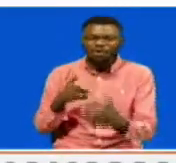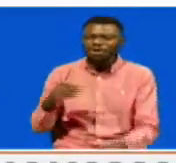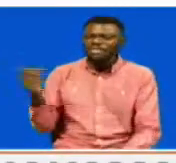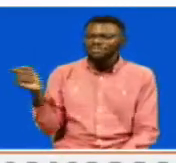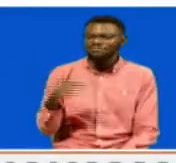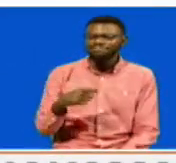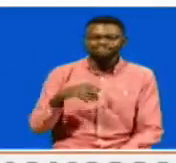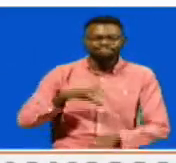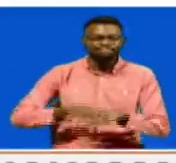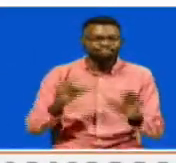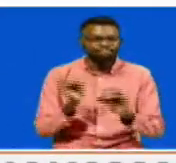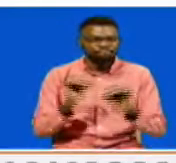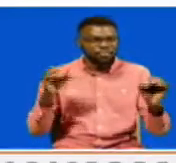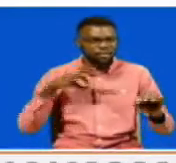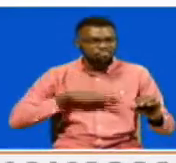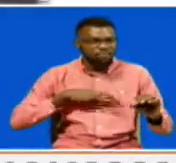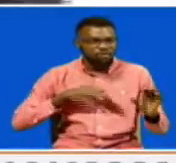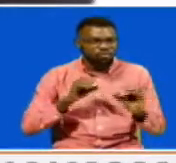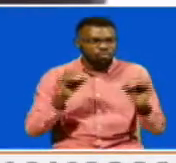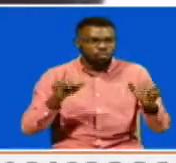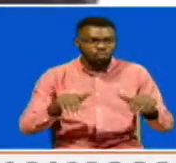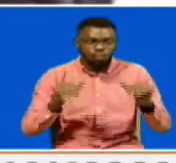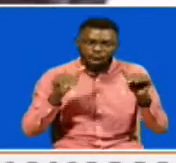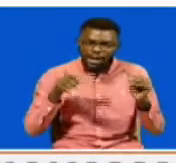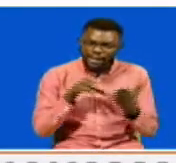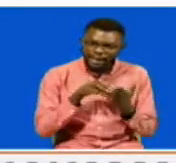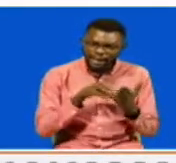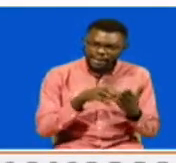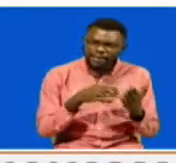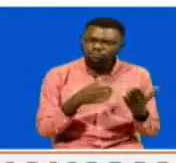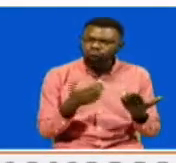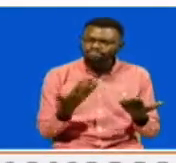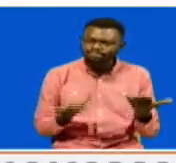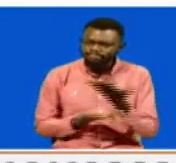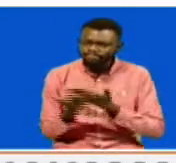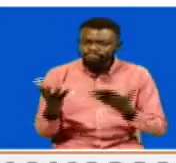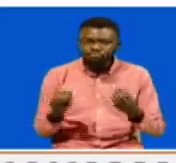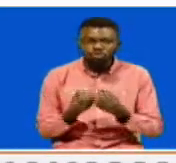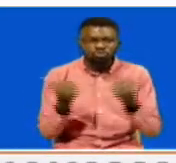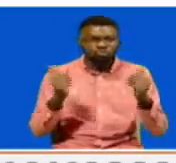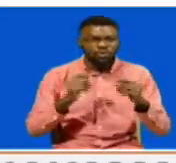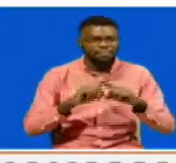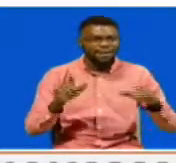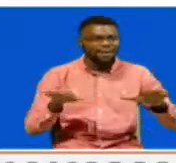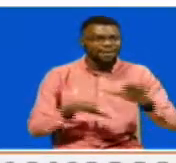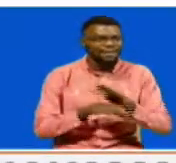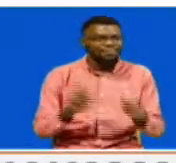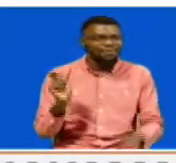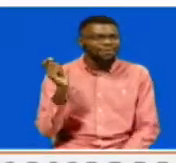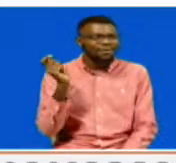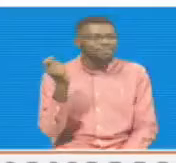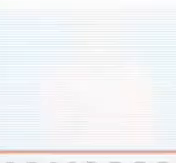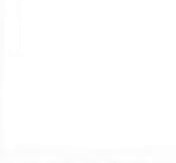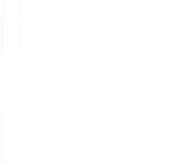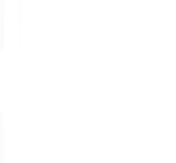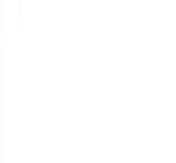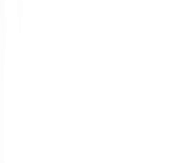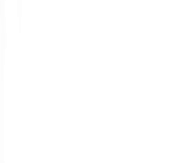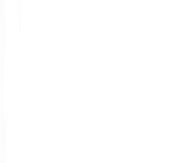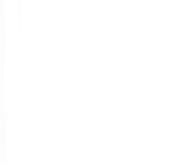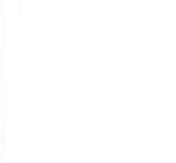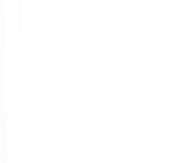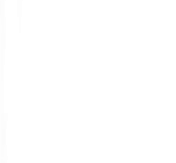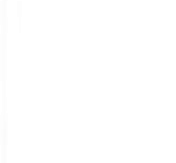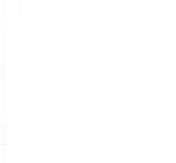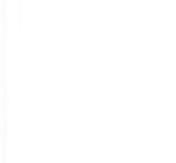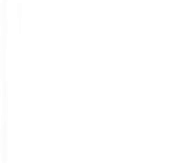mishahara au mafao yoyote mpaka kesi hiyo isikizwe. Ila naibu rais Rigathi Gachagua siku ya Jumatatu alikuwa na kikao